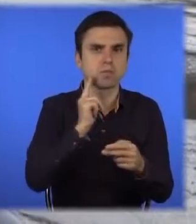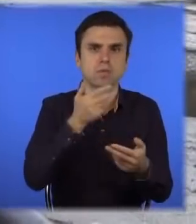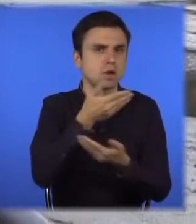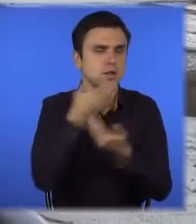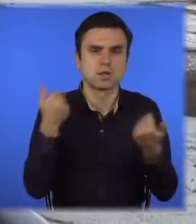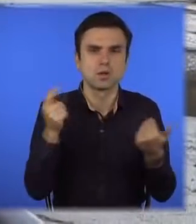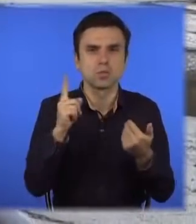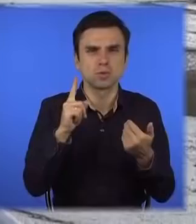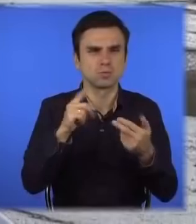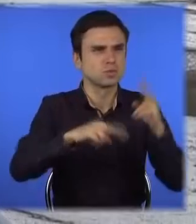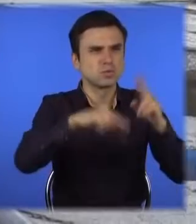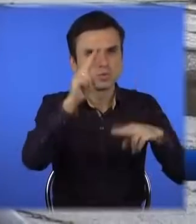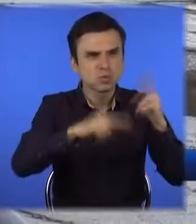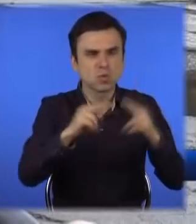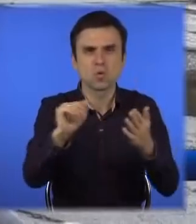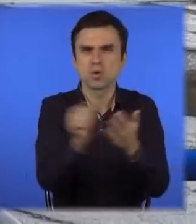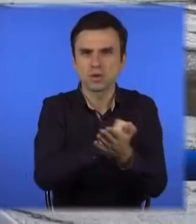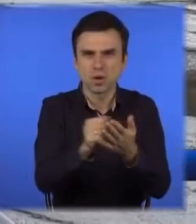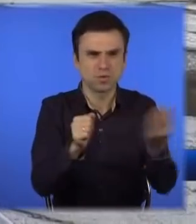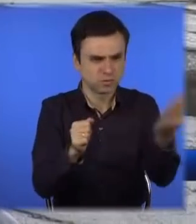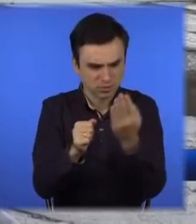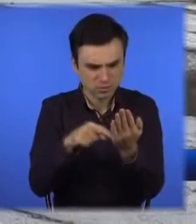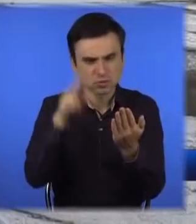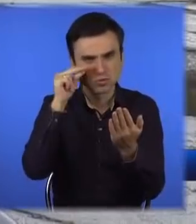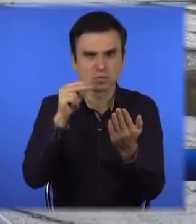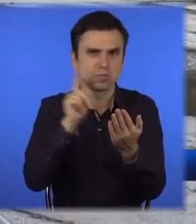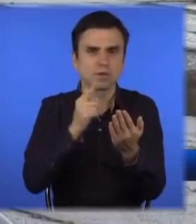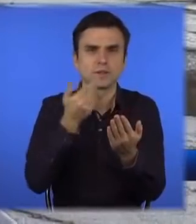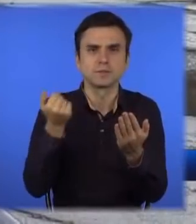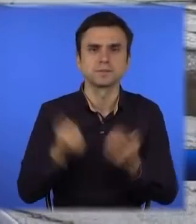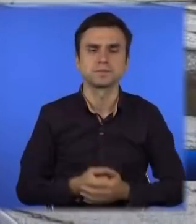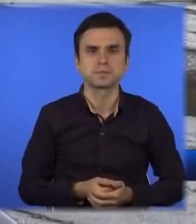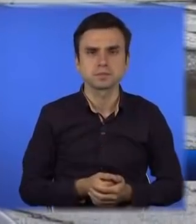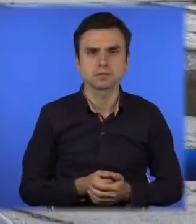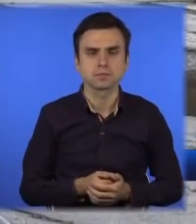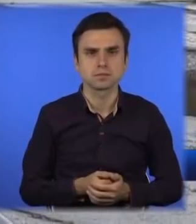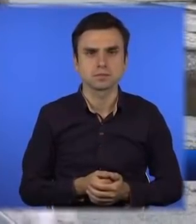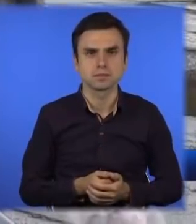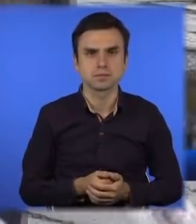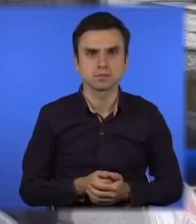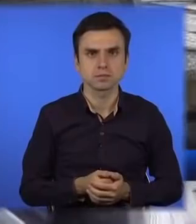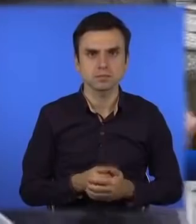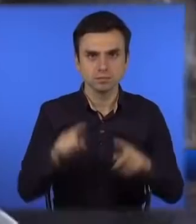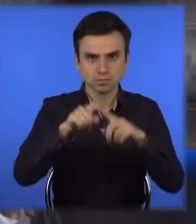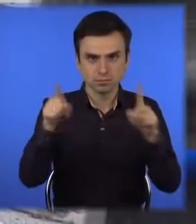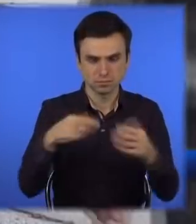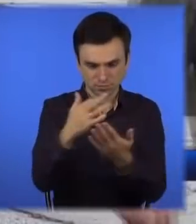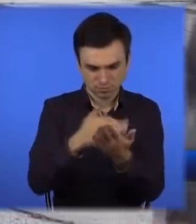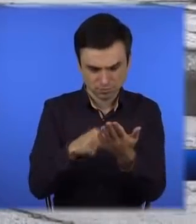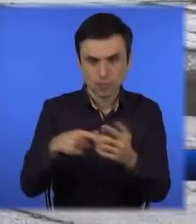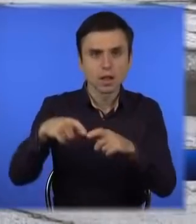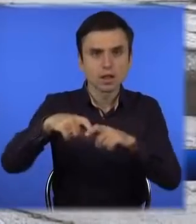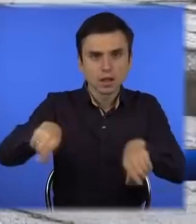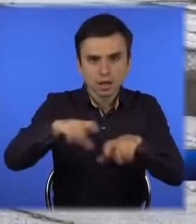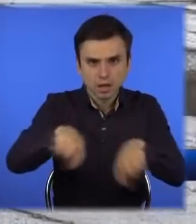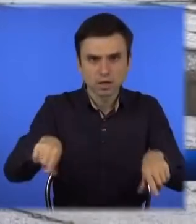линия, по нашей линии здесь зупинка. Я живу в этом доме в 13-м, Ракитина. И всю жизнь здесь, с детства прошло. Мы